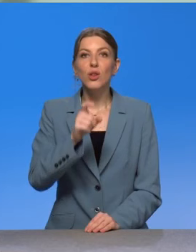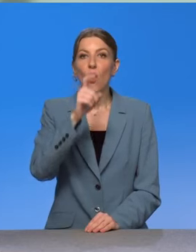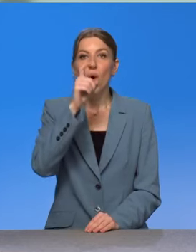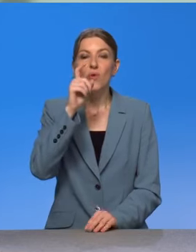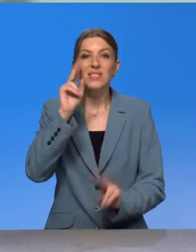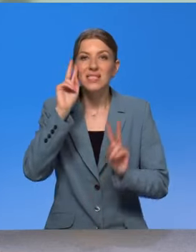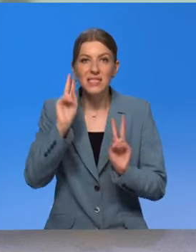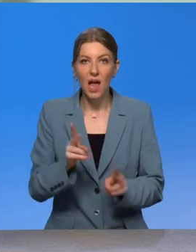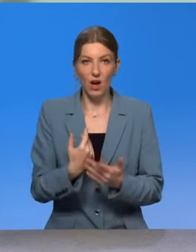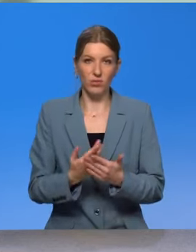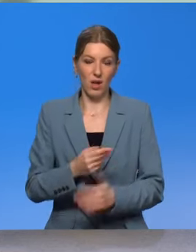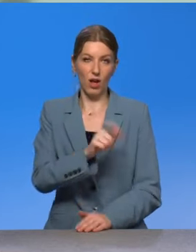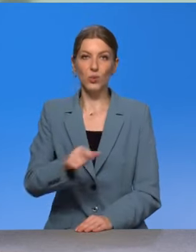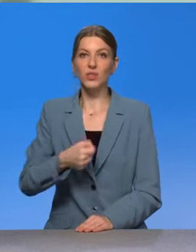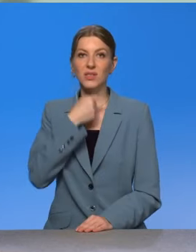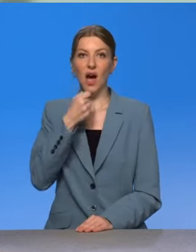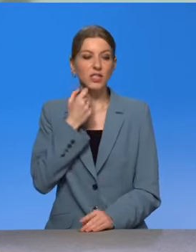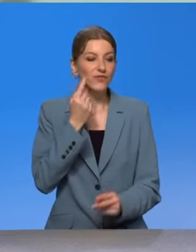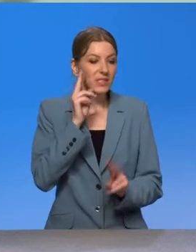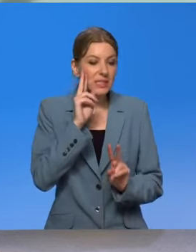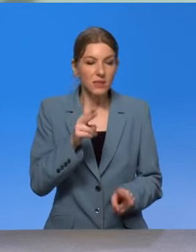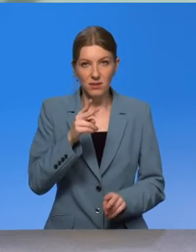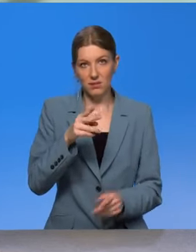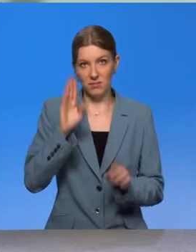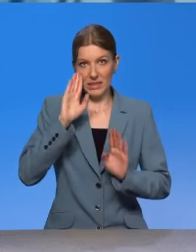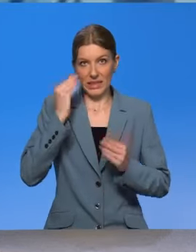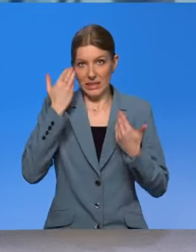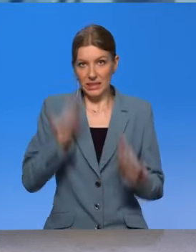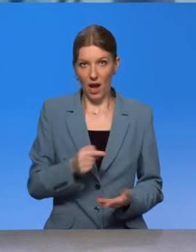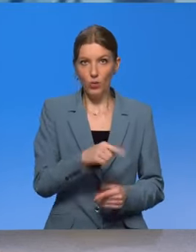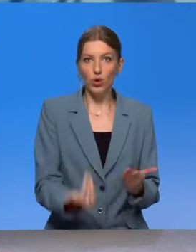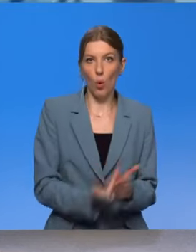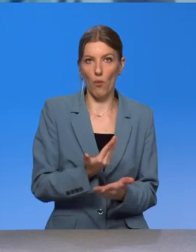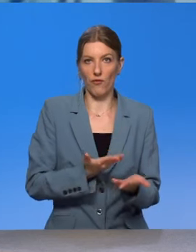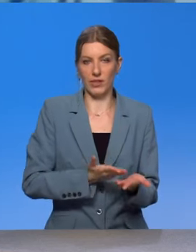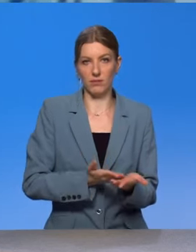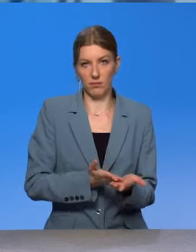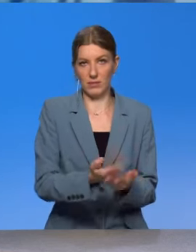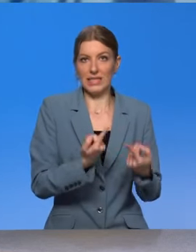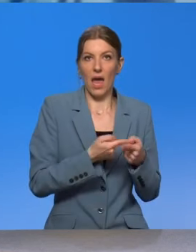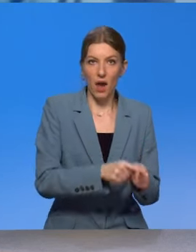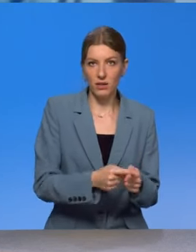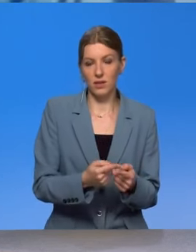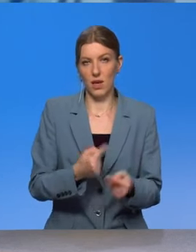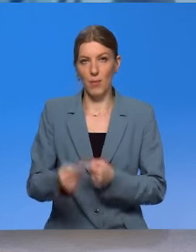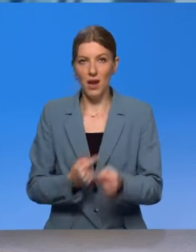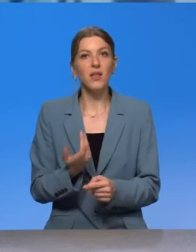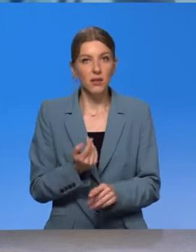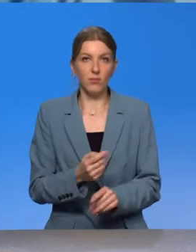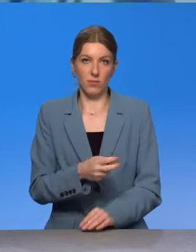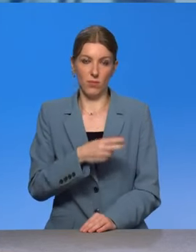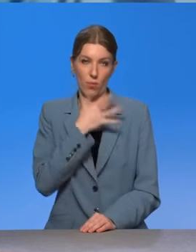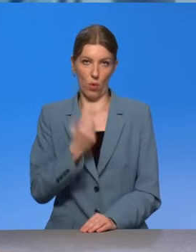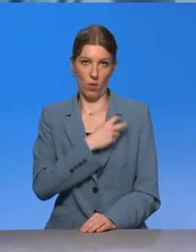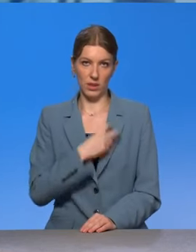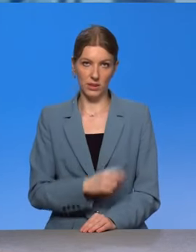ориентируются, люди старшего поколения, в новых техниках, в новых реалиях, возможностях. Да, поэтому здесь риски достаточно большие. А вот давайте